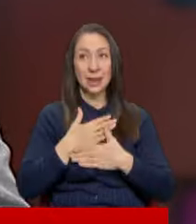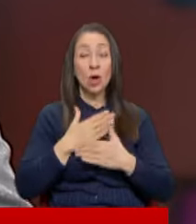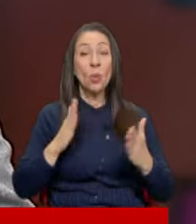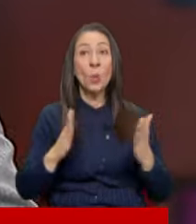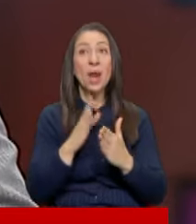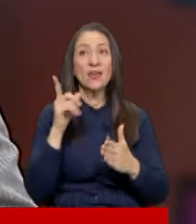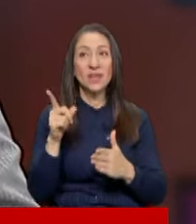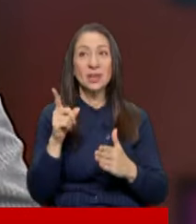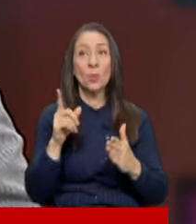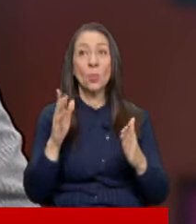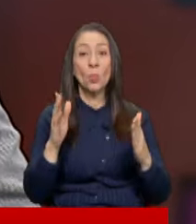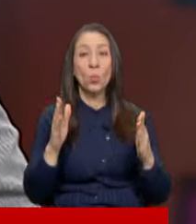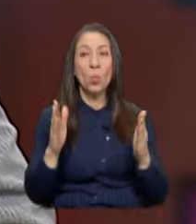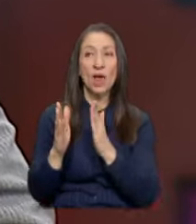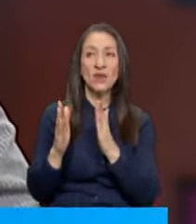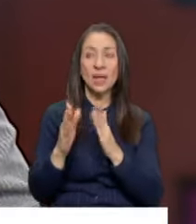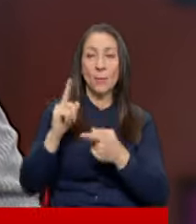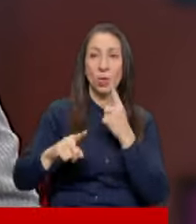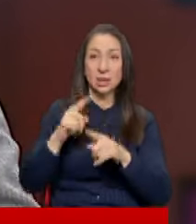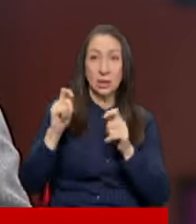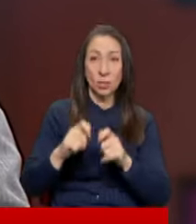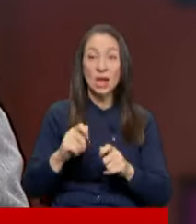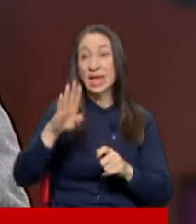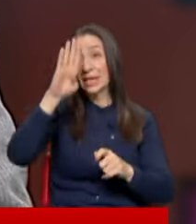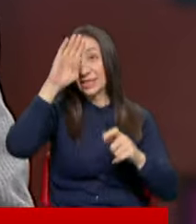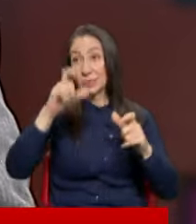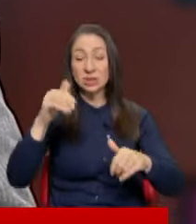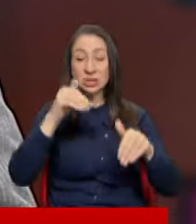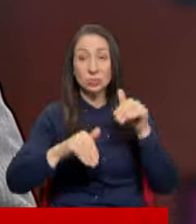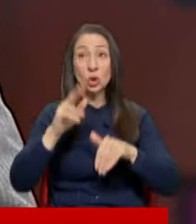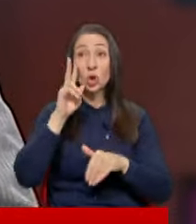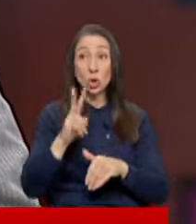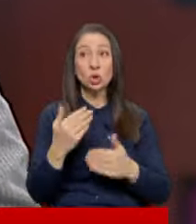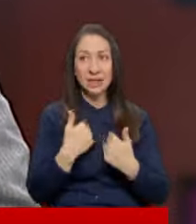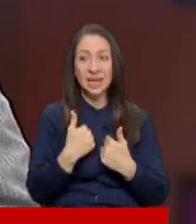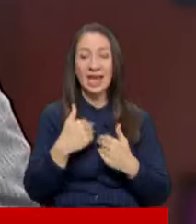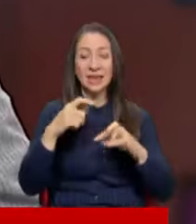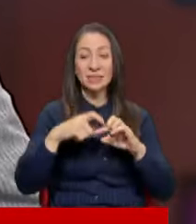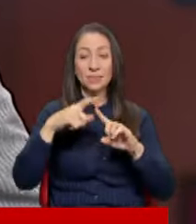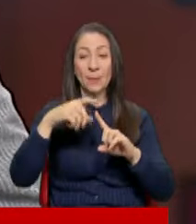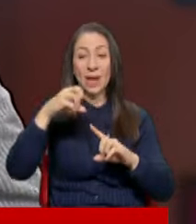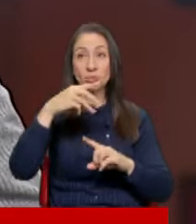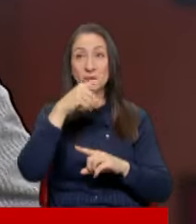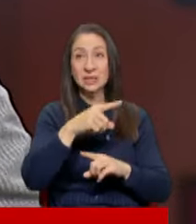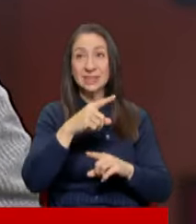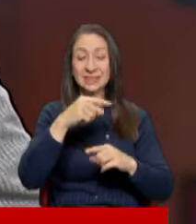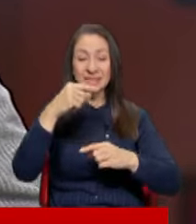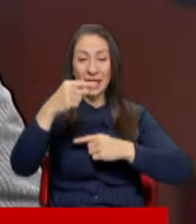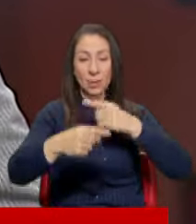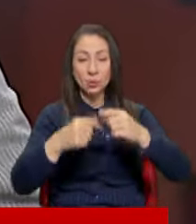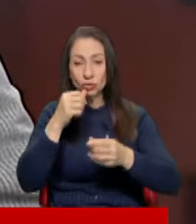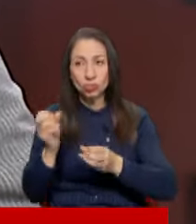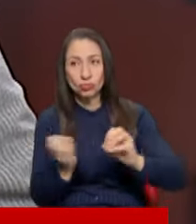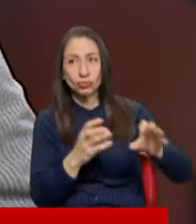muhalefet muhalefete karşı siyaset yapıyor İstanbul seçimlerinde gördük ki Recep Tayyip Erdoğan'ın değirmenine su